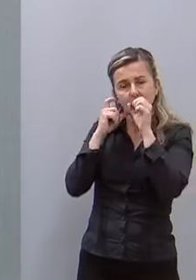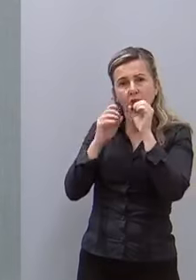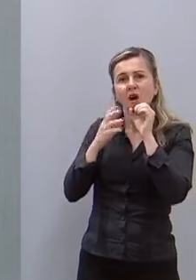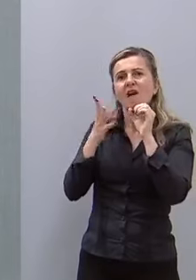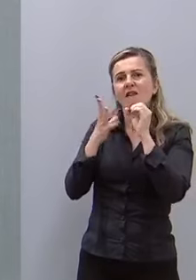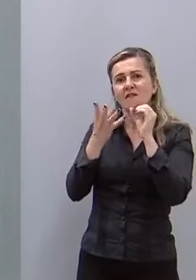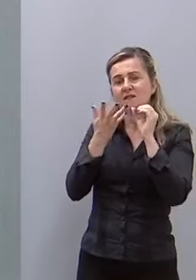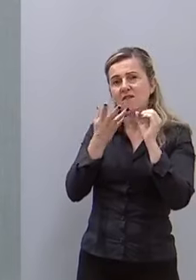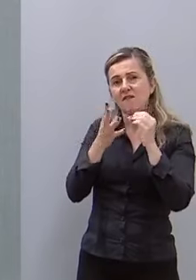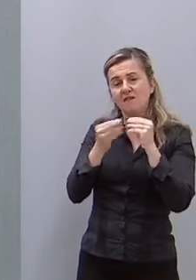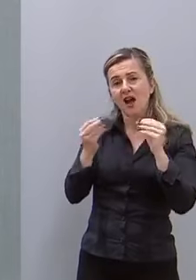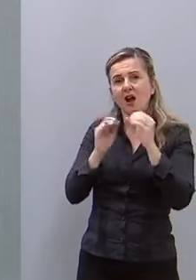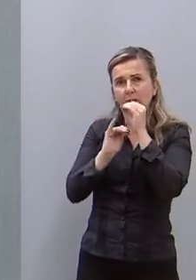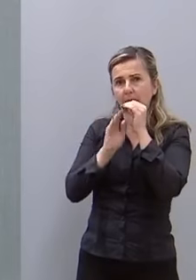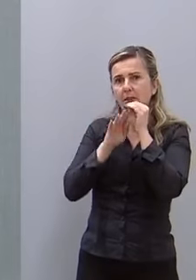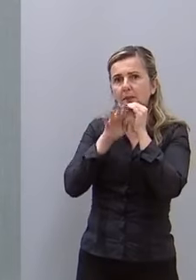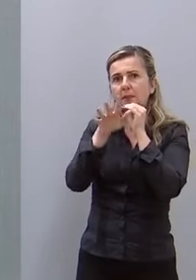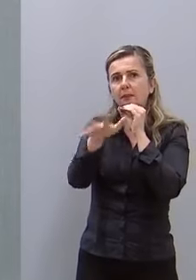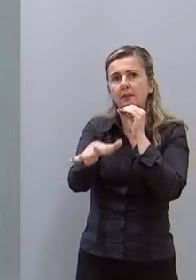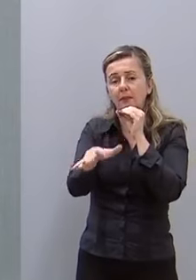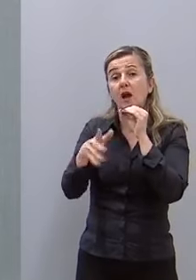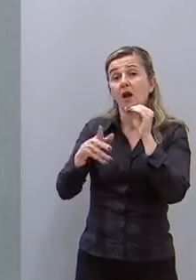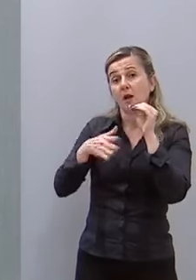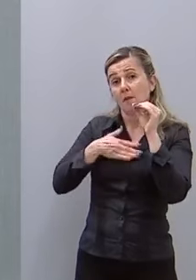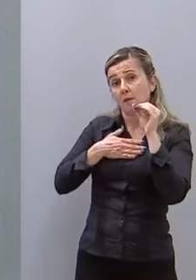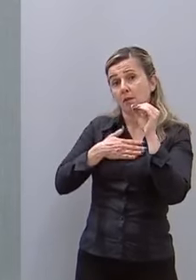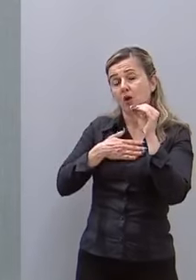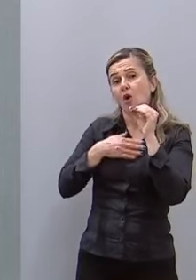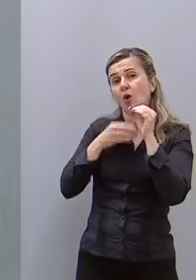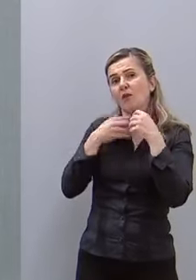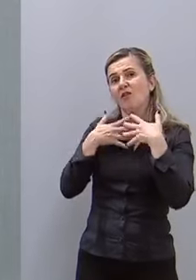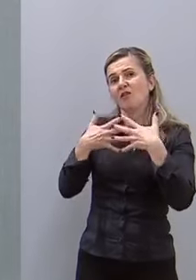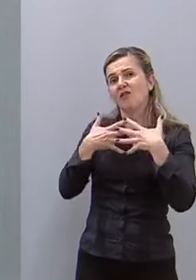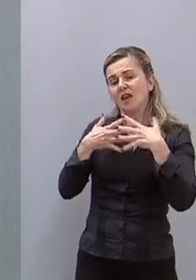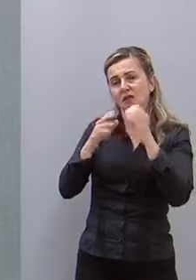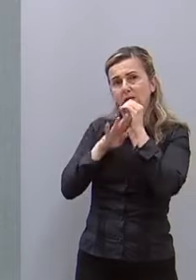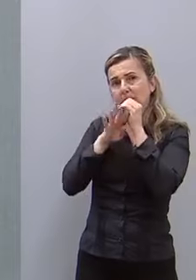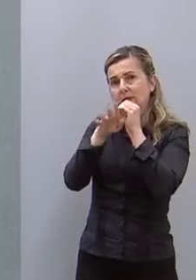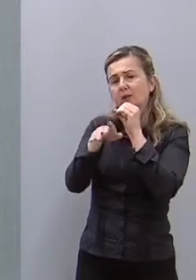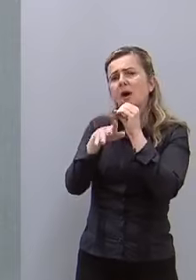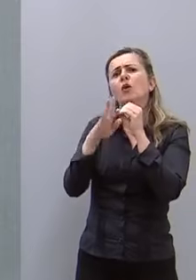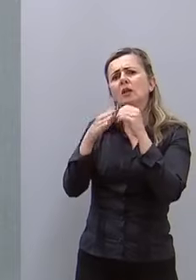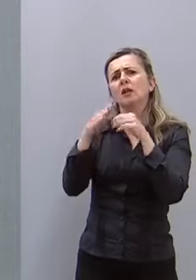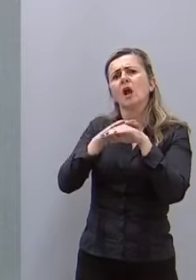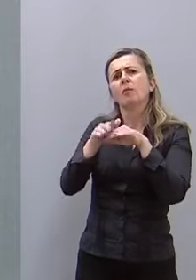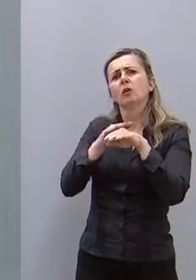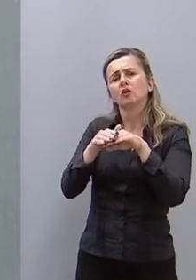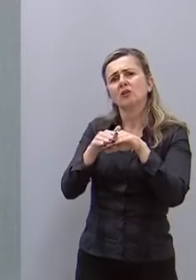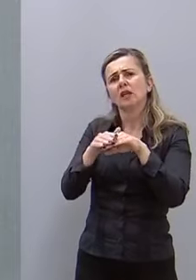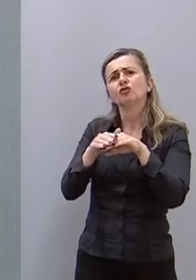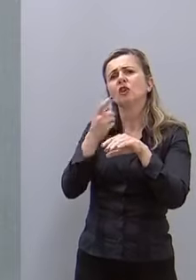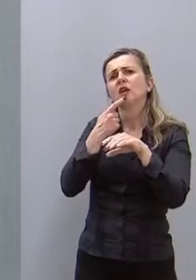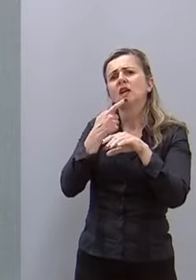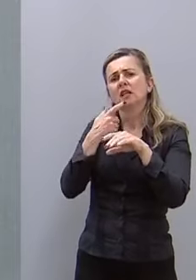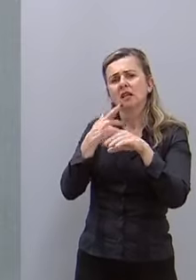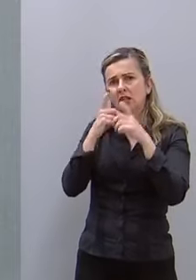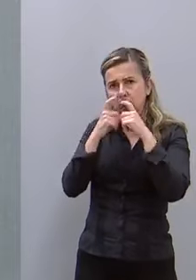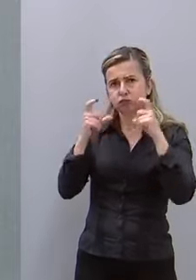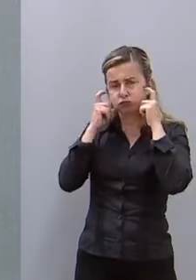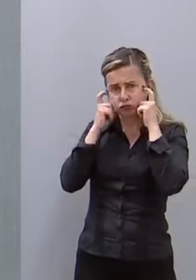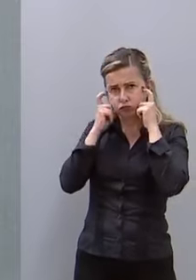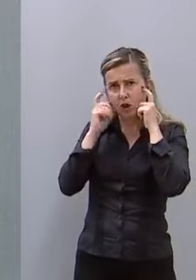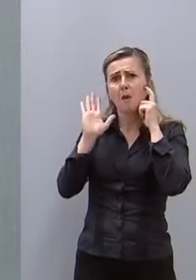fuori di fatto la proprio diciamo fiato e quindi sono protettive per la persona che le utilizza ma non sono